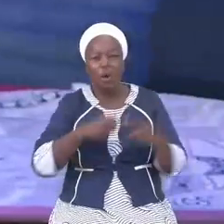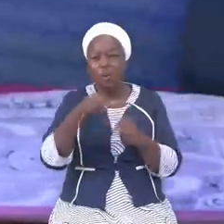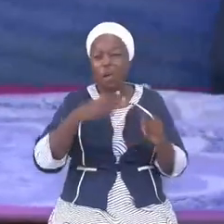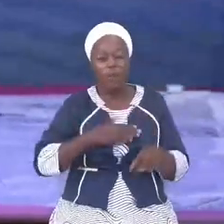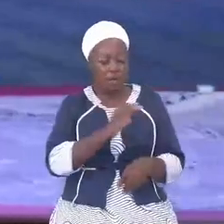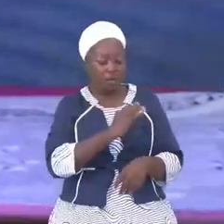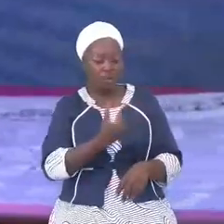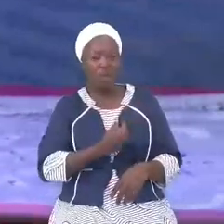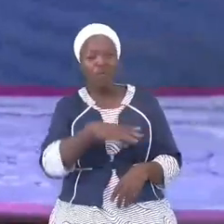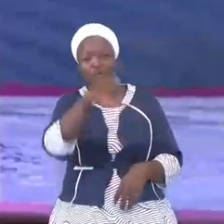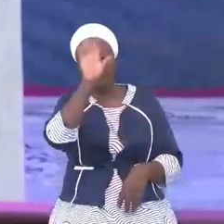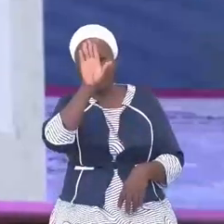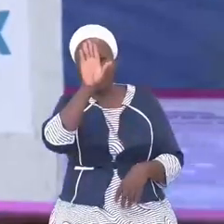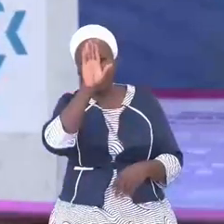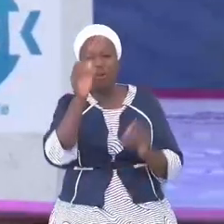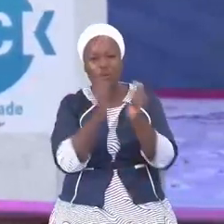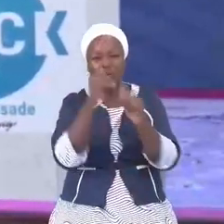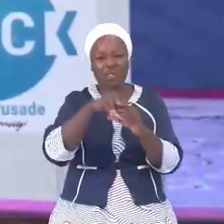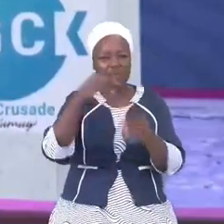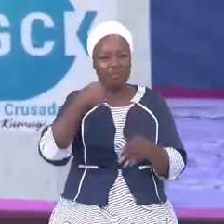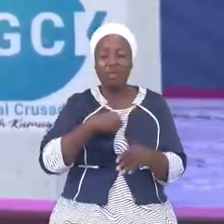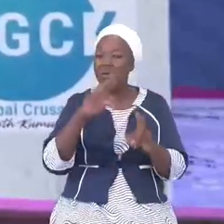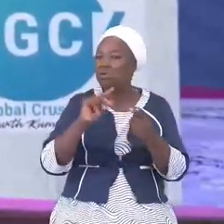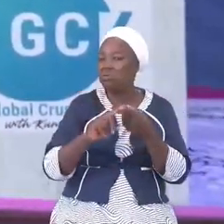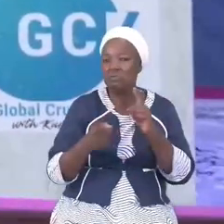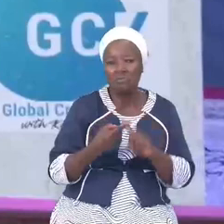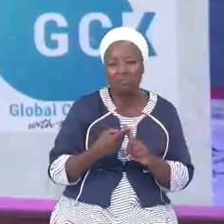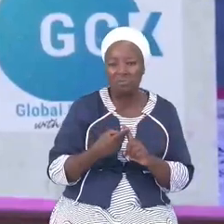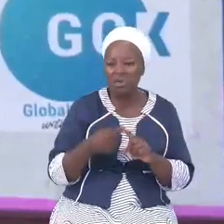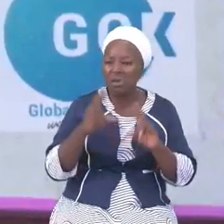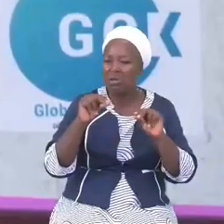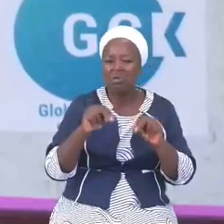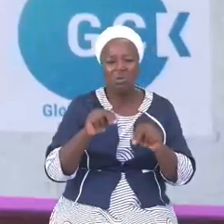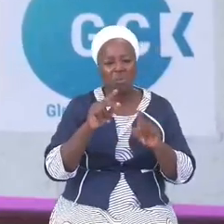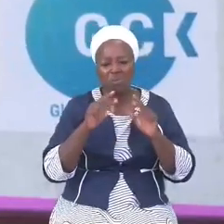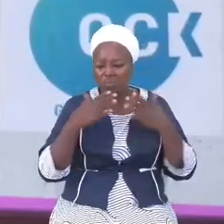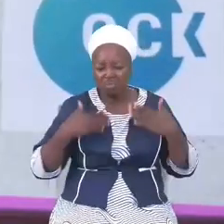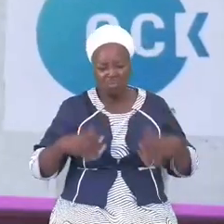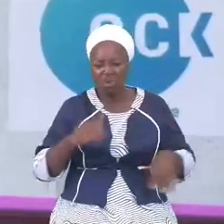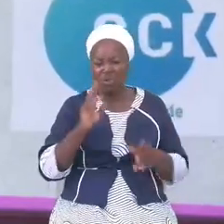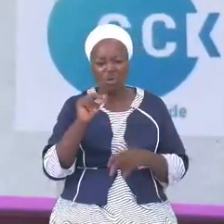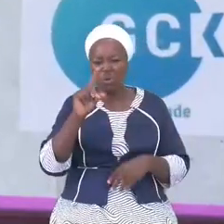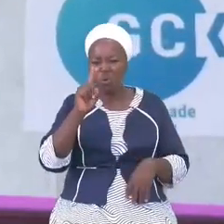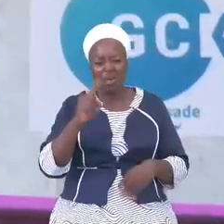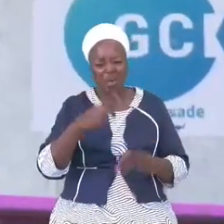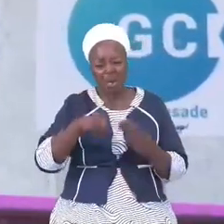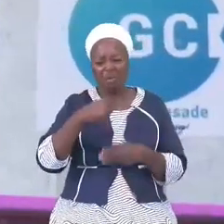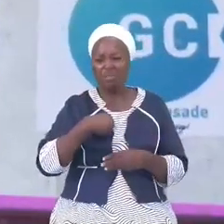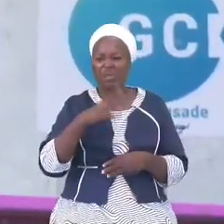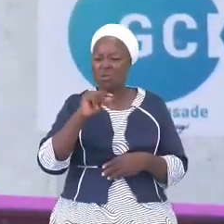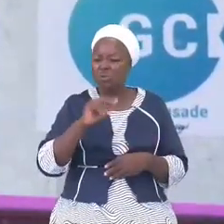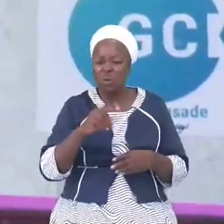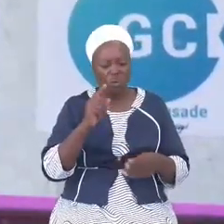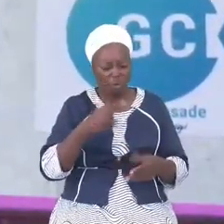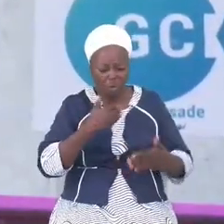au-dedans de moi, pas d'amis, pas de sympathisants, pas de compagnons. Quand